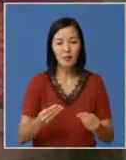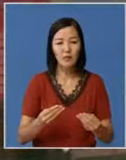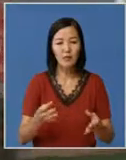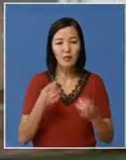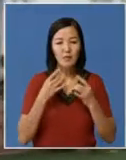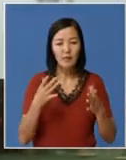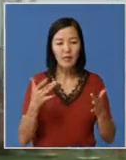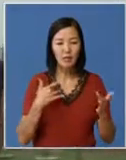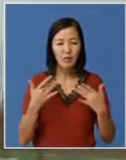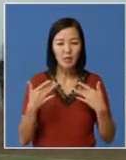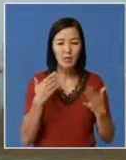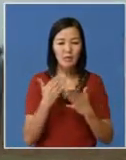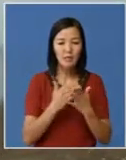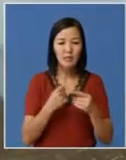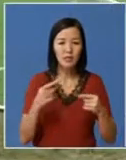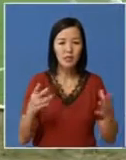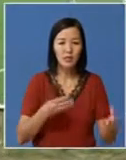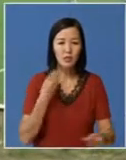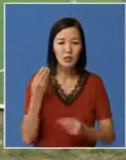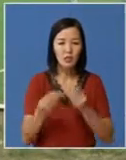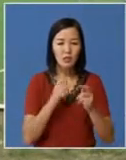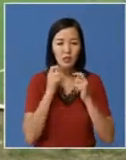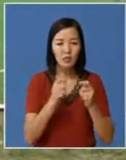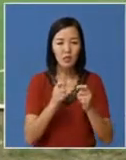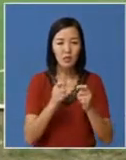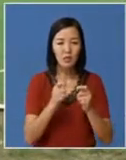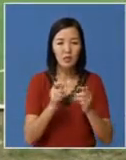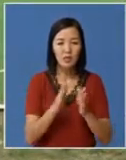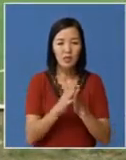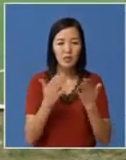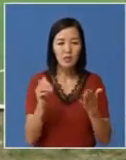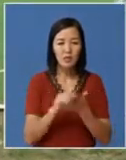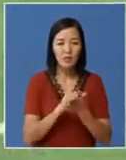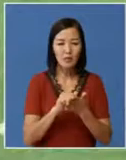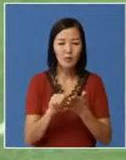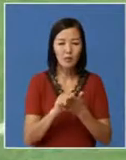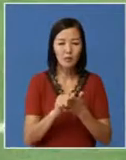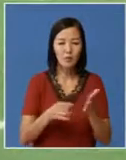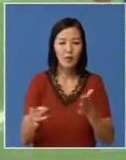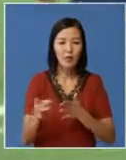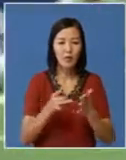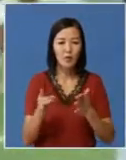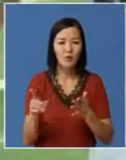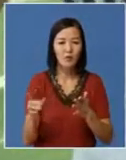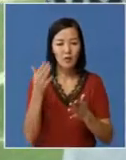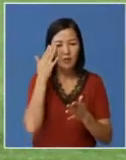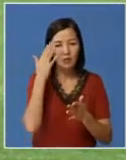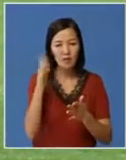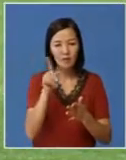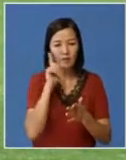Праздничный концерт, различные игры, а также награждение дипломами ветеранов спорта района и талантливой молодежи.